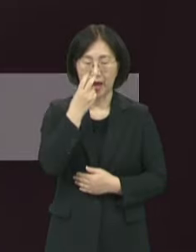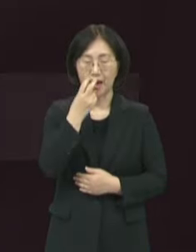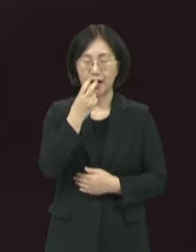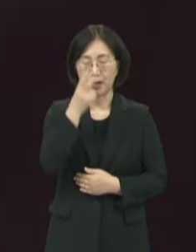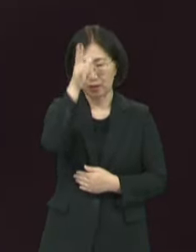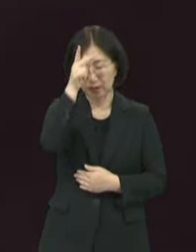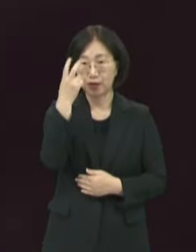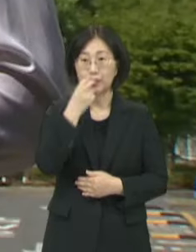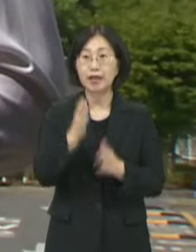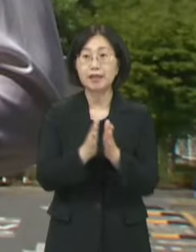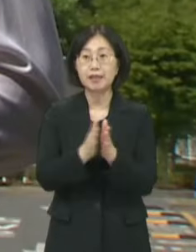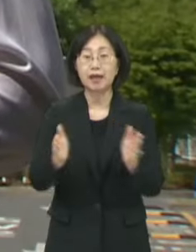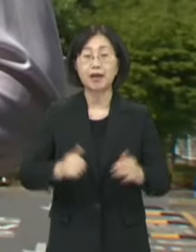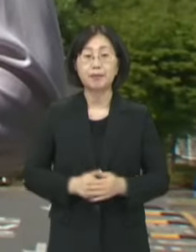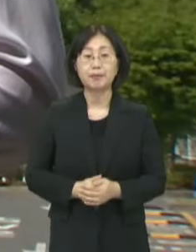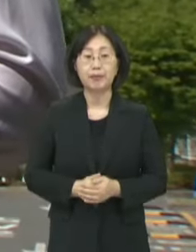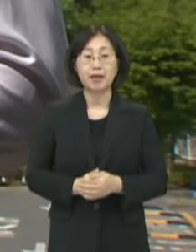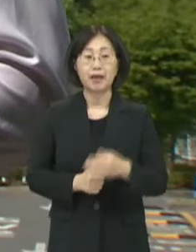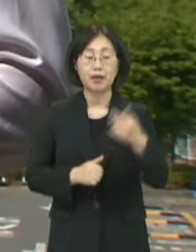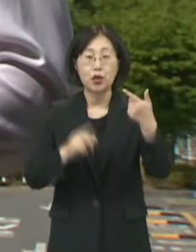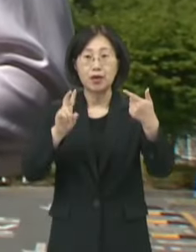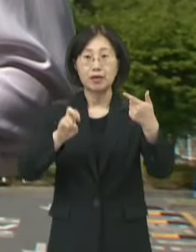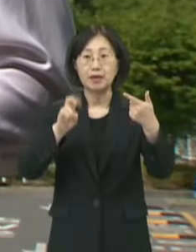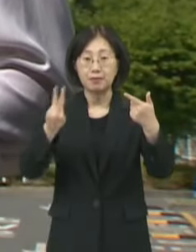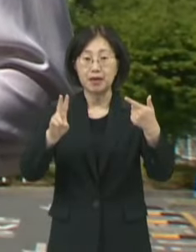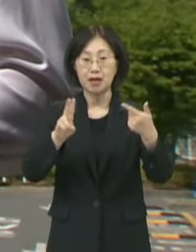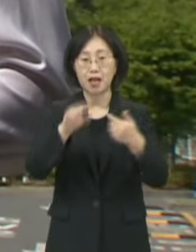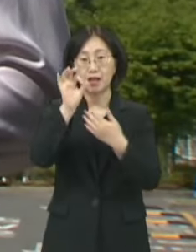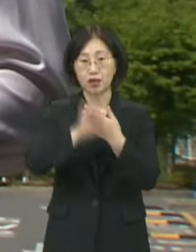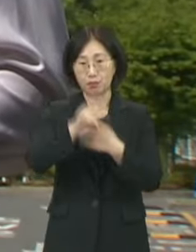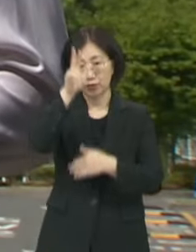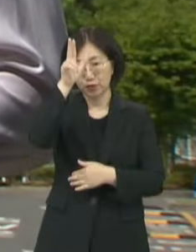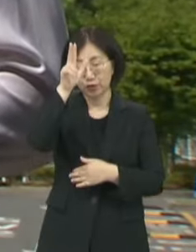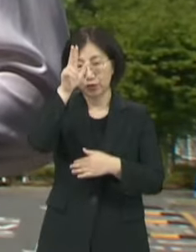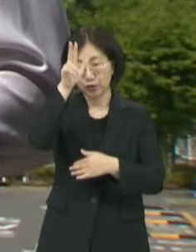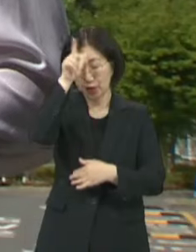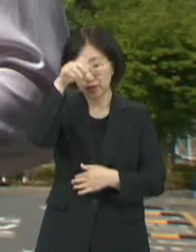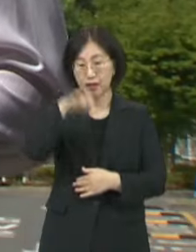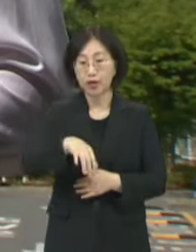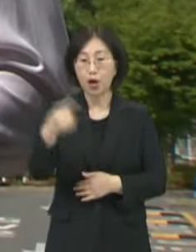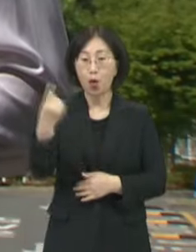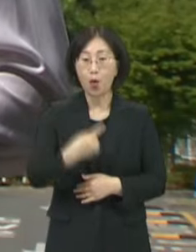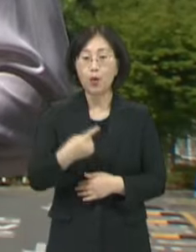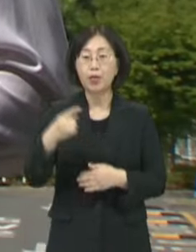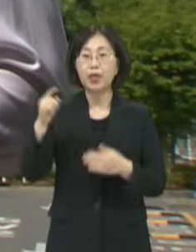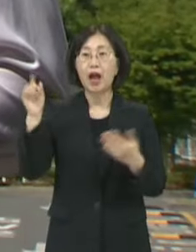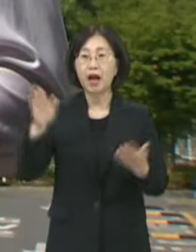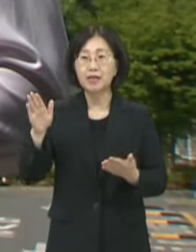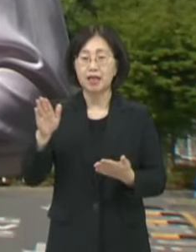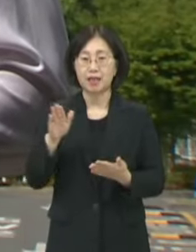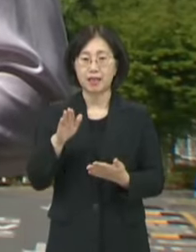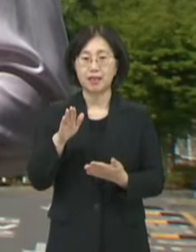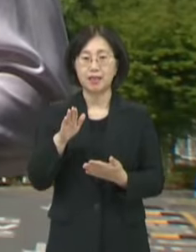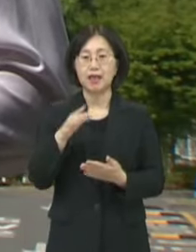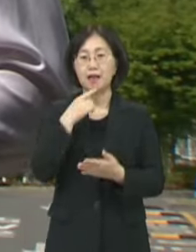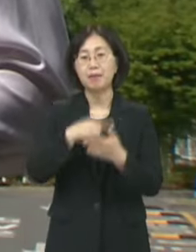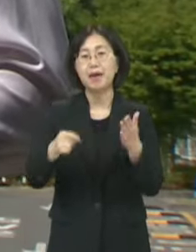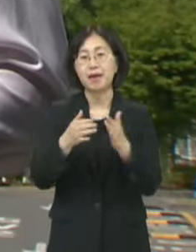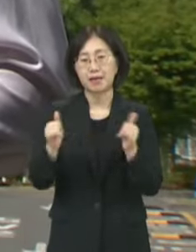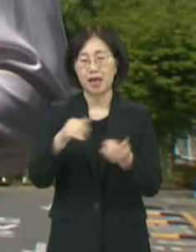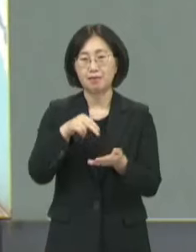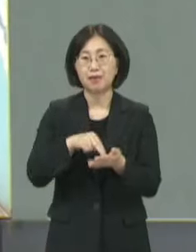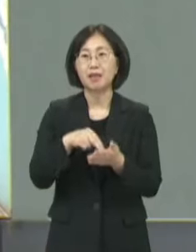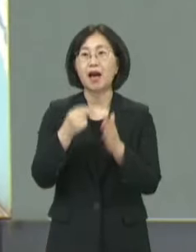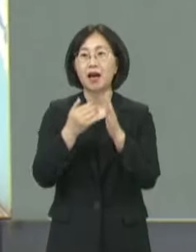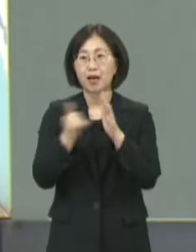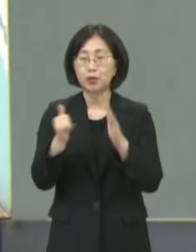나섰습니다 지난 22일 대전 서부경찰서의 출석한 학생은 피해자 신분으로 가족들은 참고인 신분으로 각각 조사를